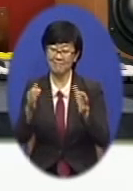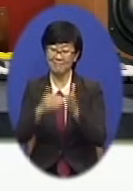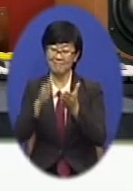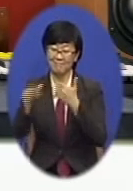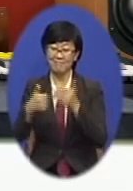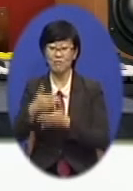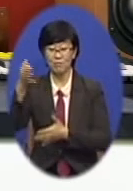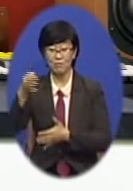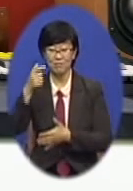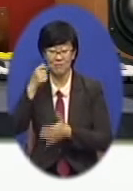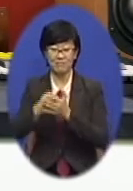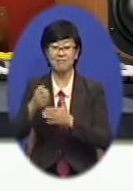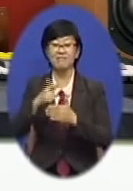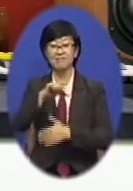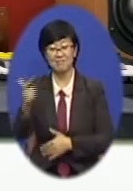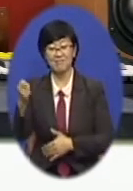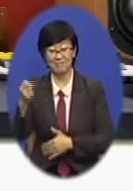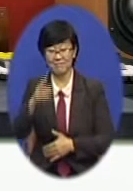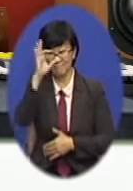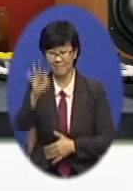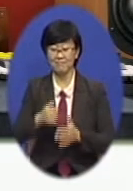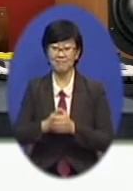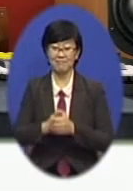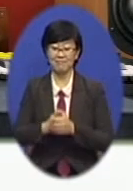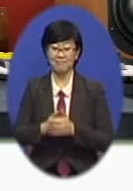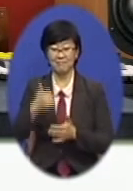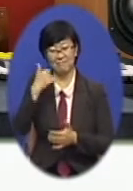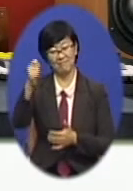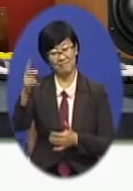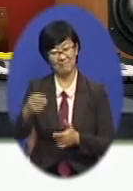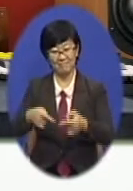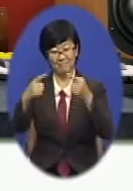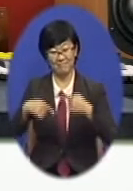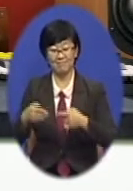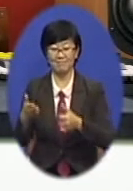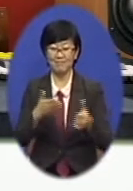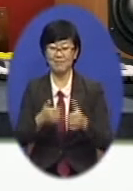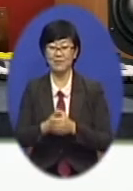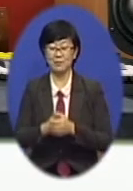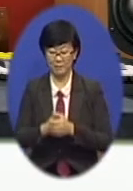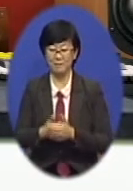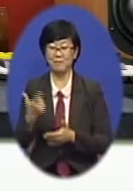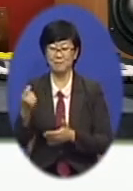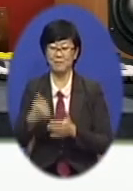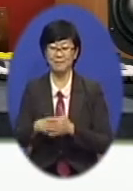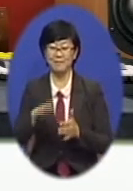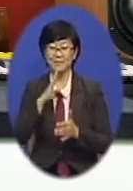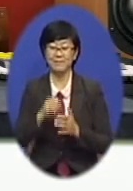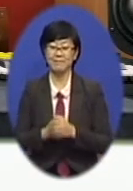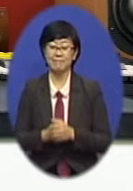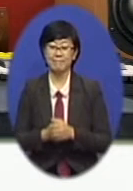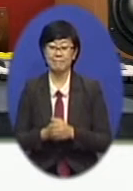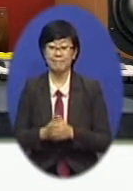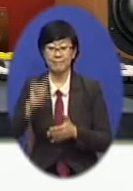못 보셨으면 제 방송 보세요. 그리고 번호 좀 눌러주세요 하세요. 네, 그렇게 네. 할게요. 그래요. 아유, 오늘